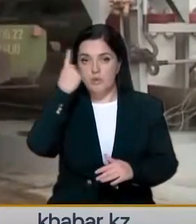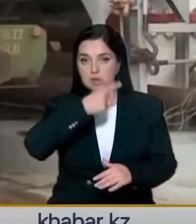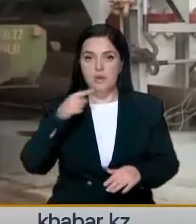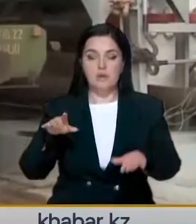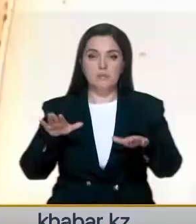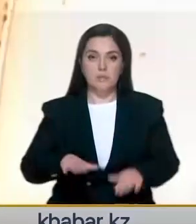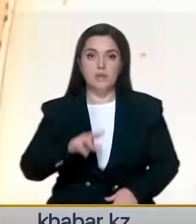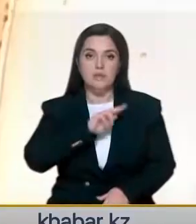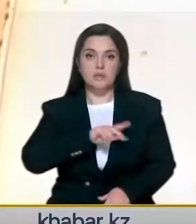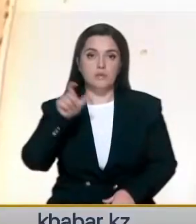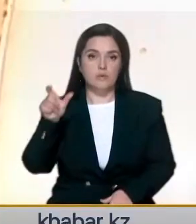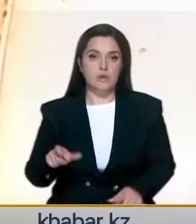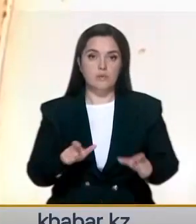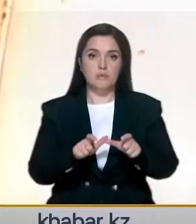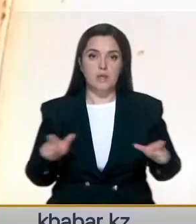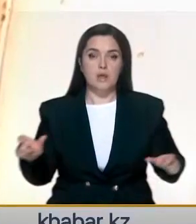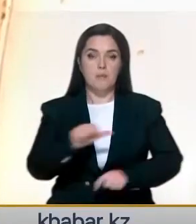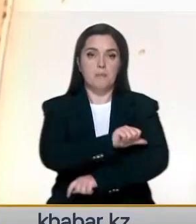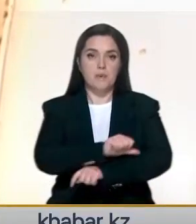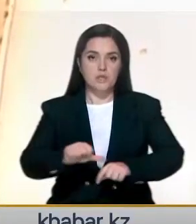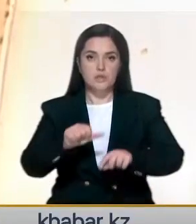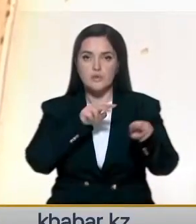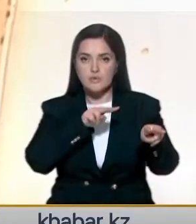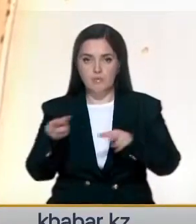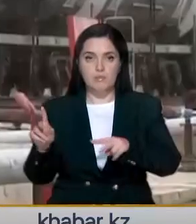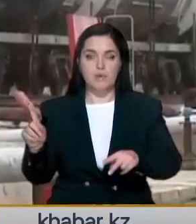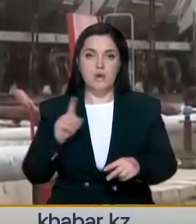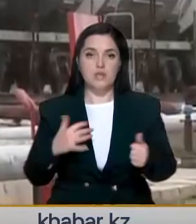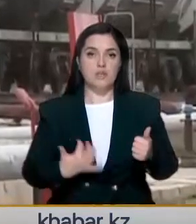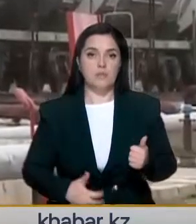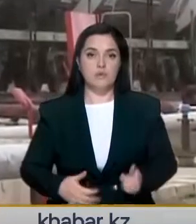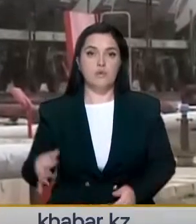года на этом участке сотрудниками департамента пограничной службы